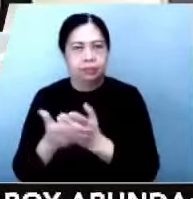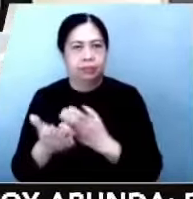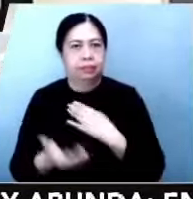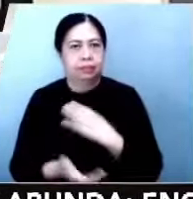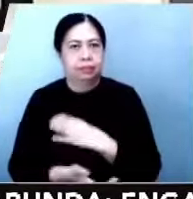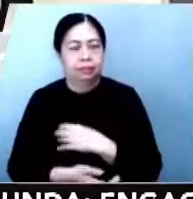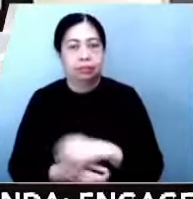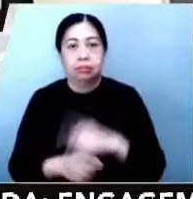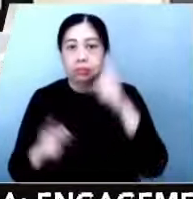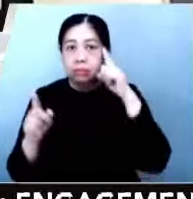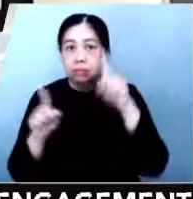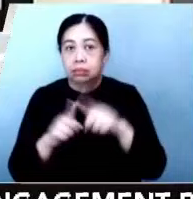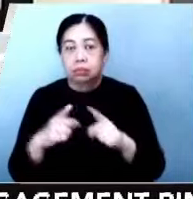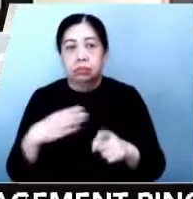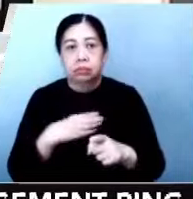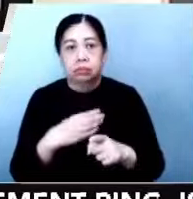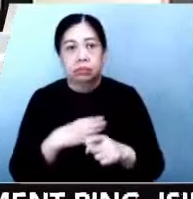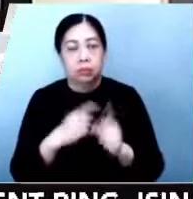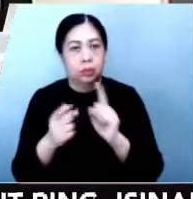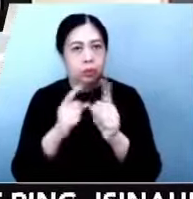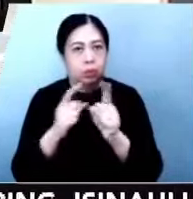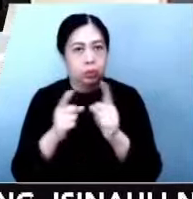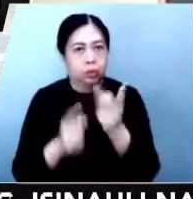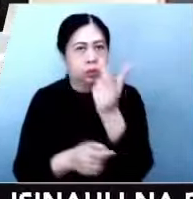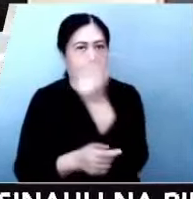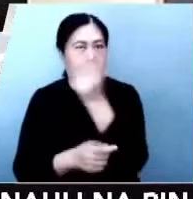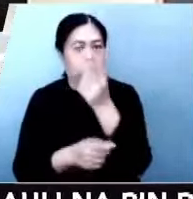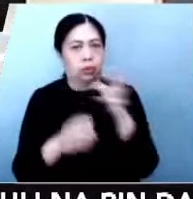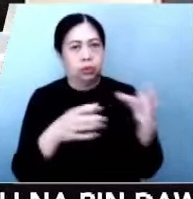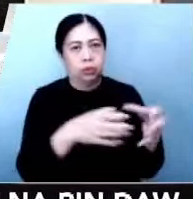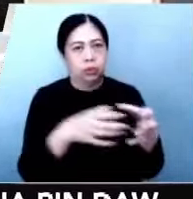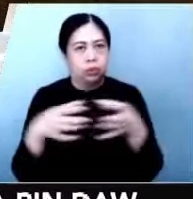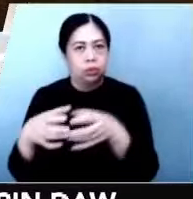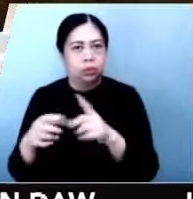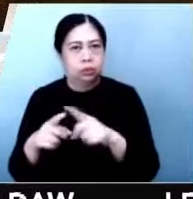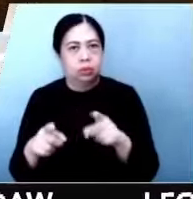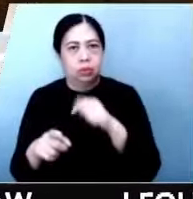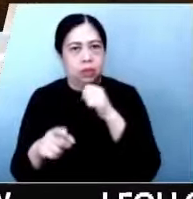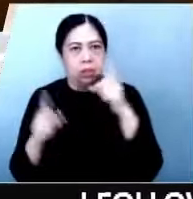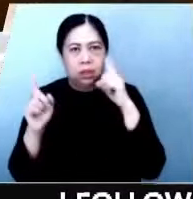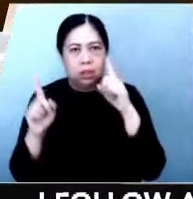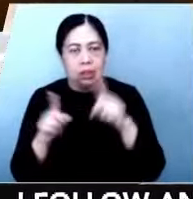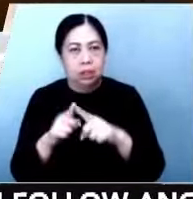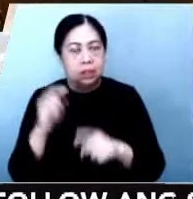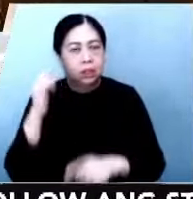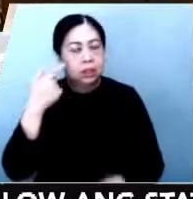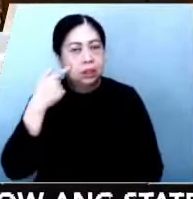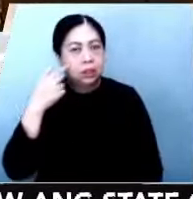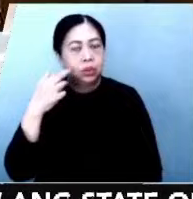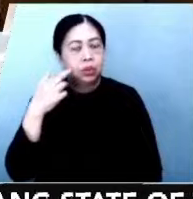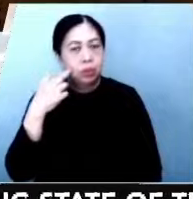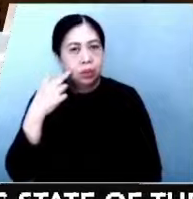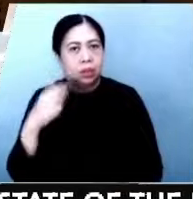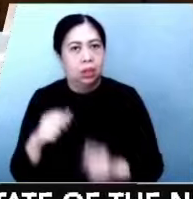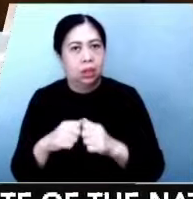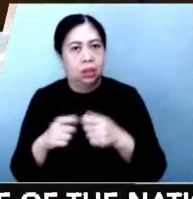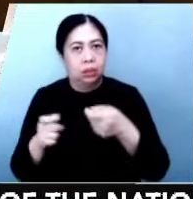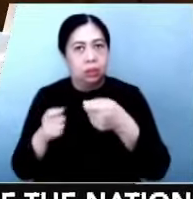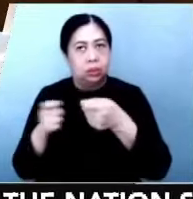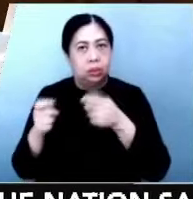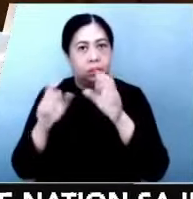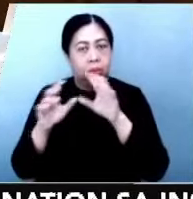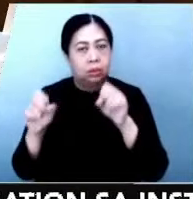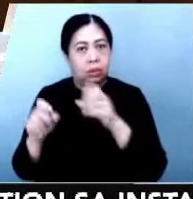mga kongresista na mag-usap ang dalawang kapulungan. Pero tutol si Representative Geraldine Roman na rendahan ng Pangulo ang